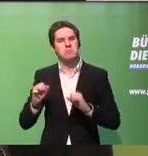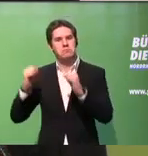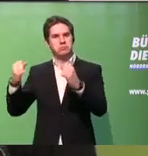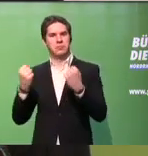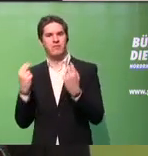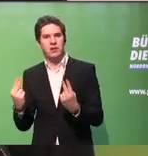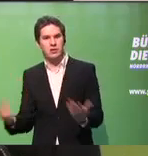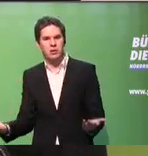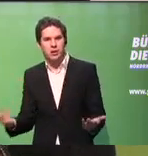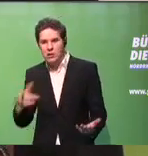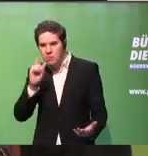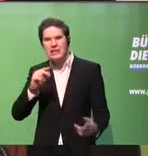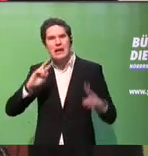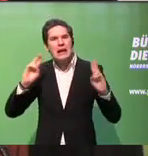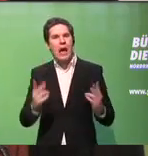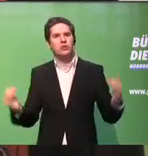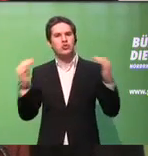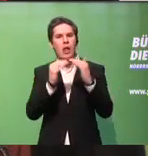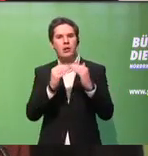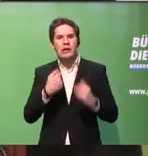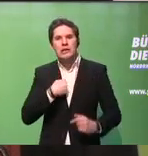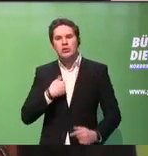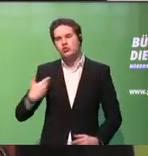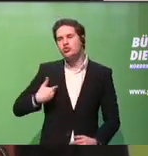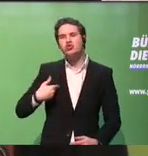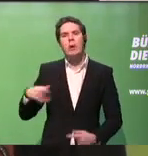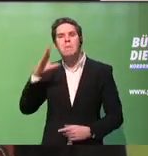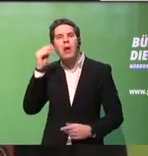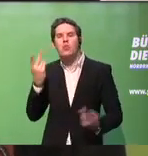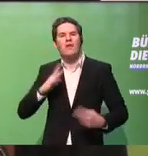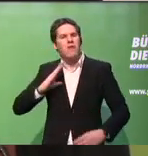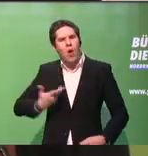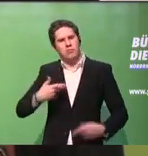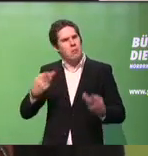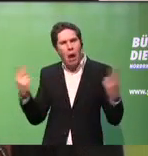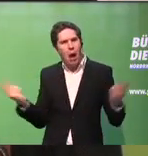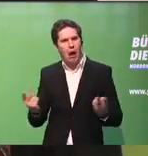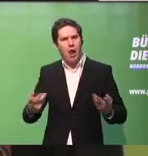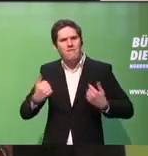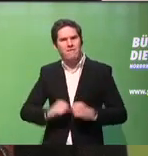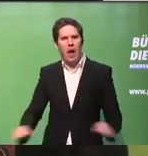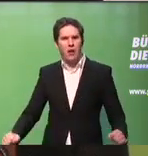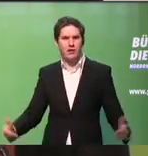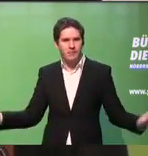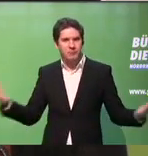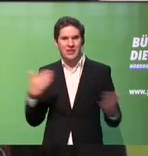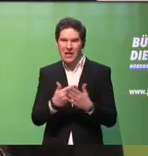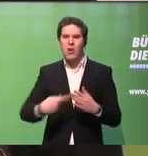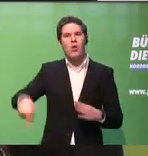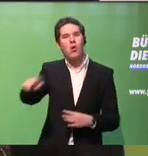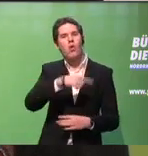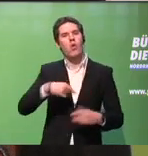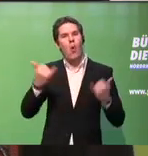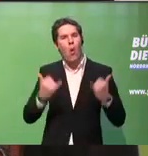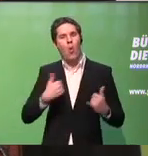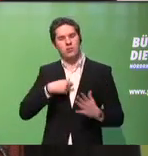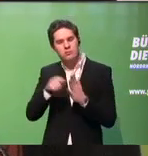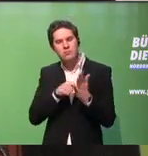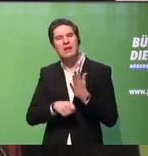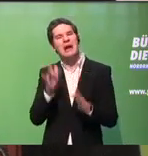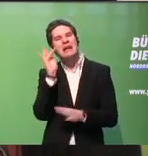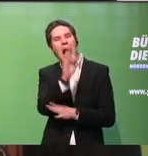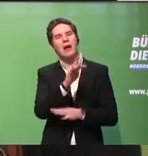Gleichstellung und das Recht, lieben zu dürfen, wen wir wollen. Und deshalb sagen wir heute, Protiv Hrvatska stimmt heute gegen Diskriminierung und